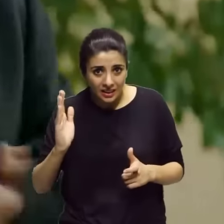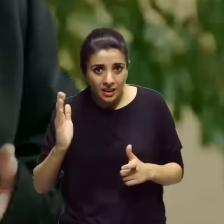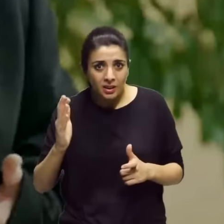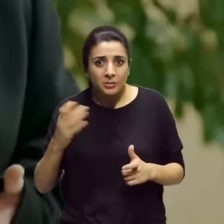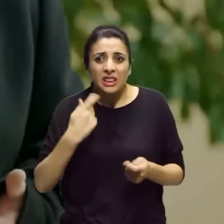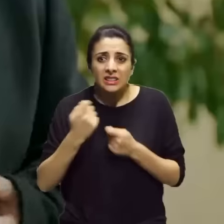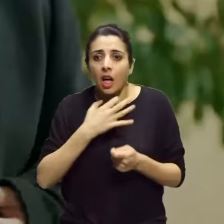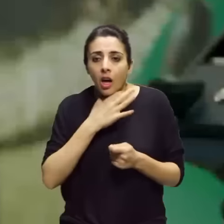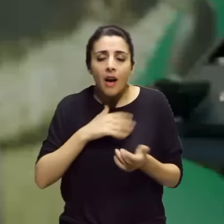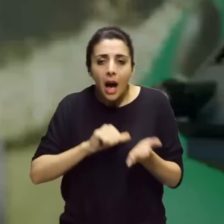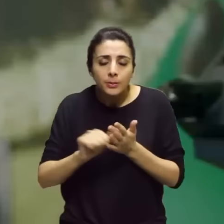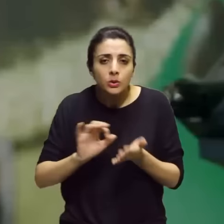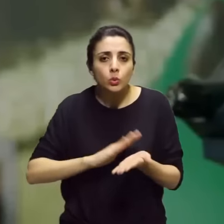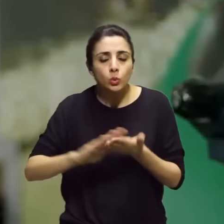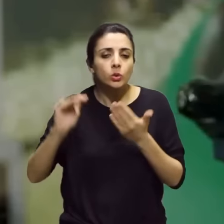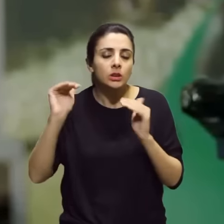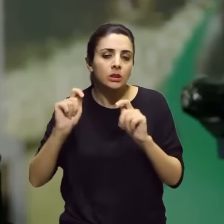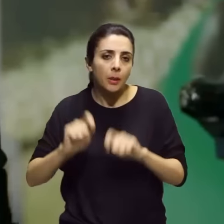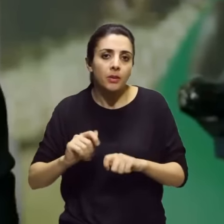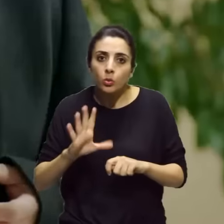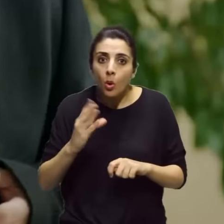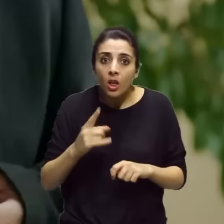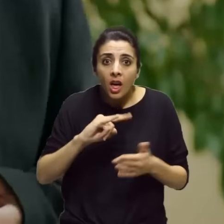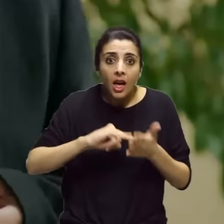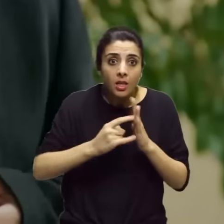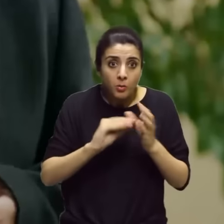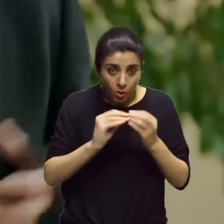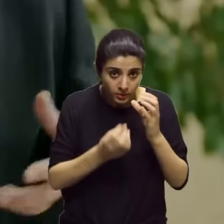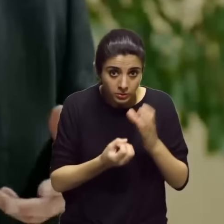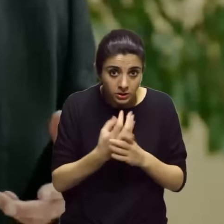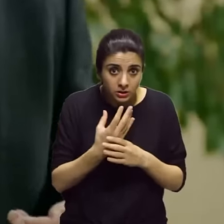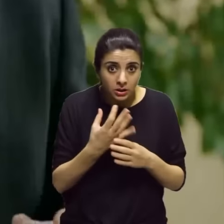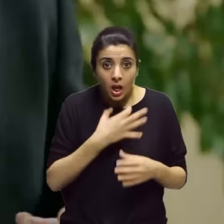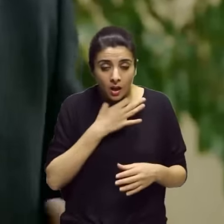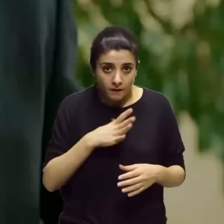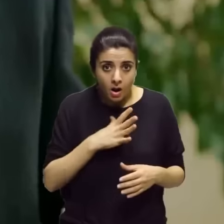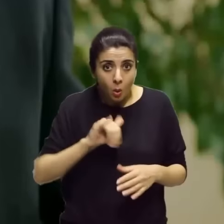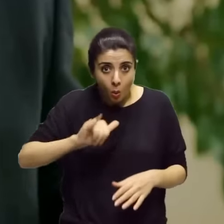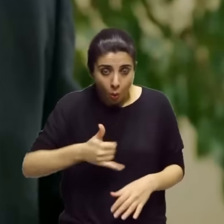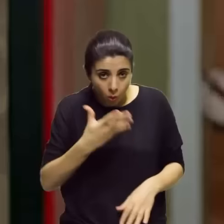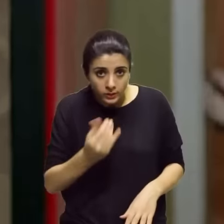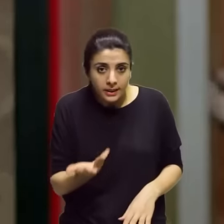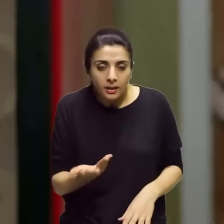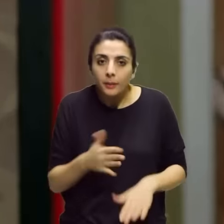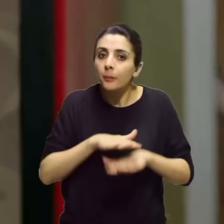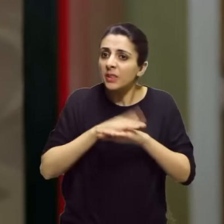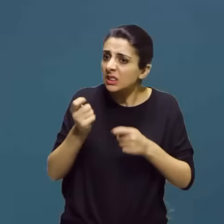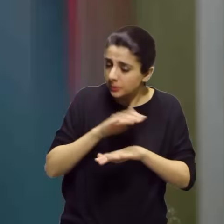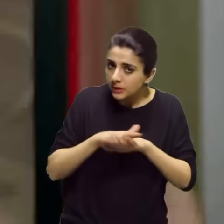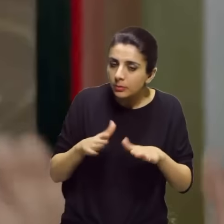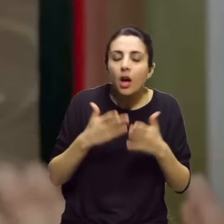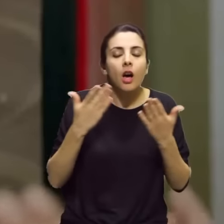bizim sıkışmış işleri halledeyim diye gittiydim de. Ne oldu? Ben yokken idareyle bir sorun mu oldu? Bir sıkışıklık falan, yoğunluk mu oldu? Nedir? Ne oldu Sarıcan? Bitti mi abi